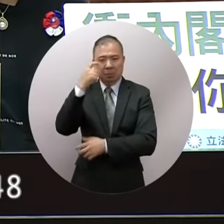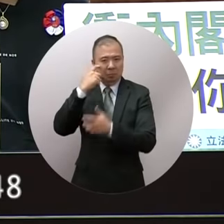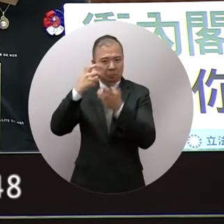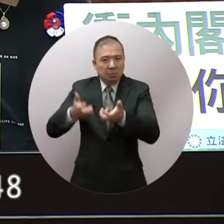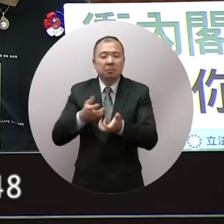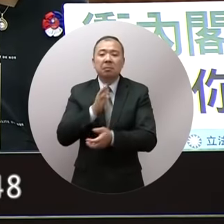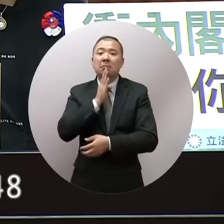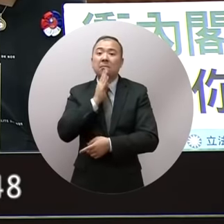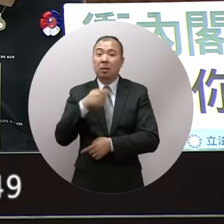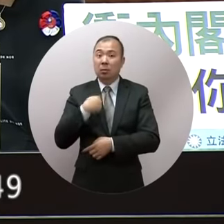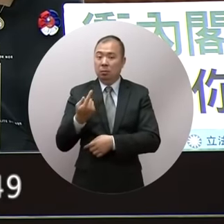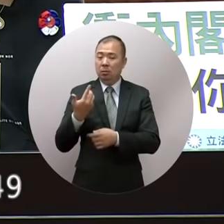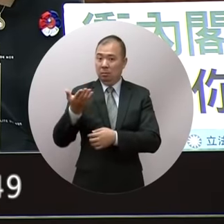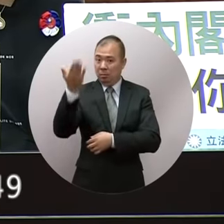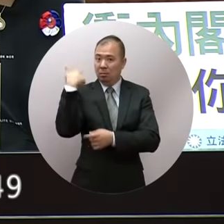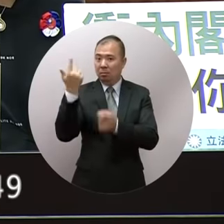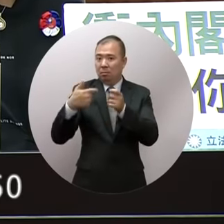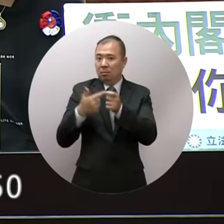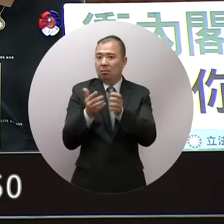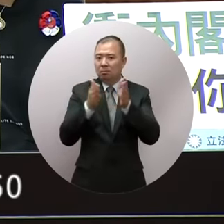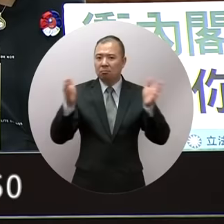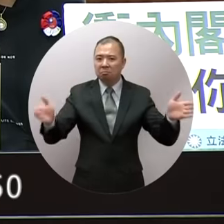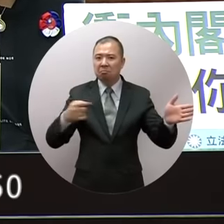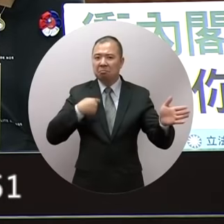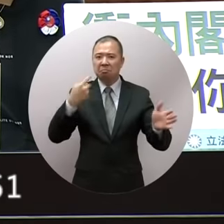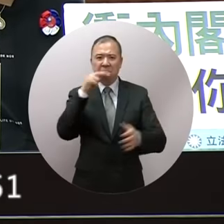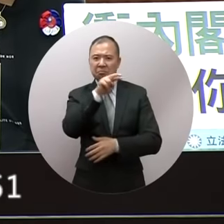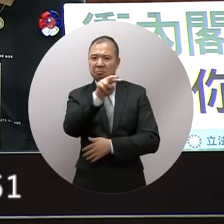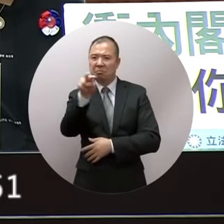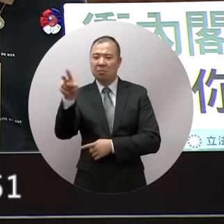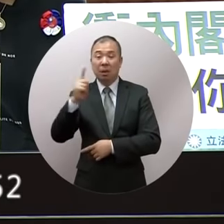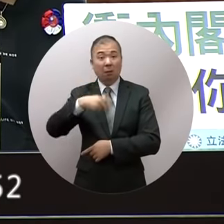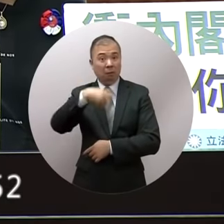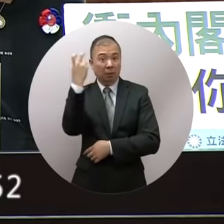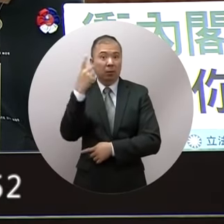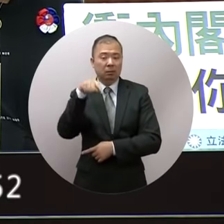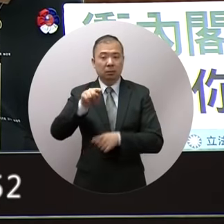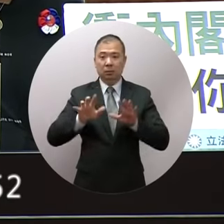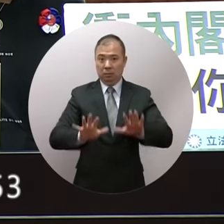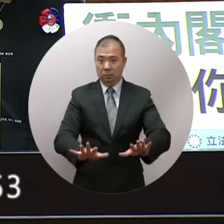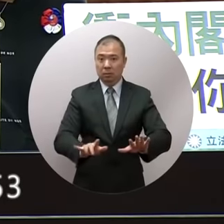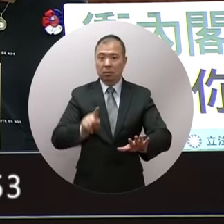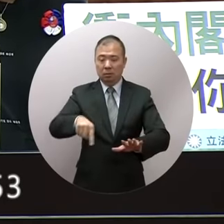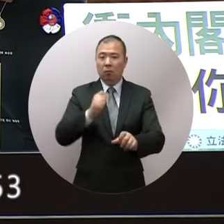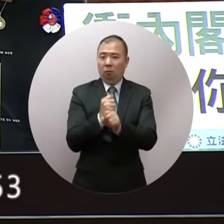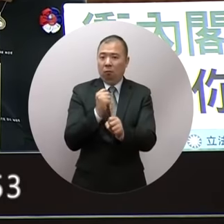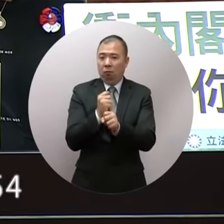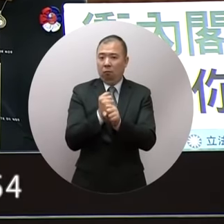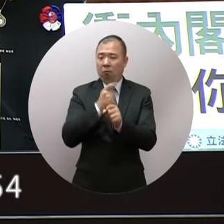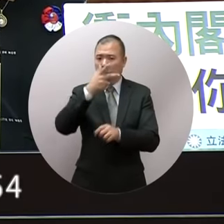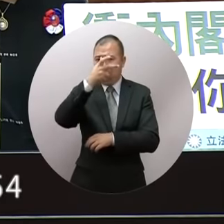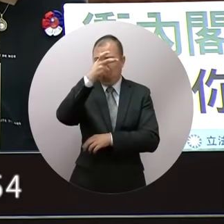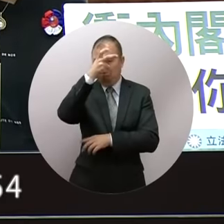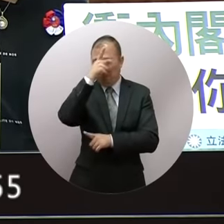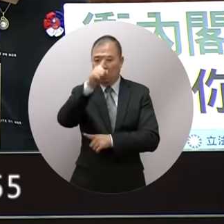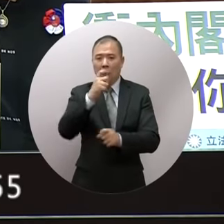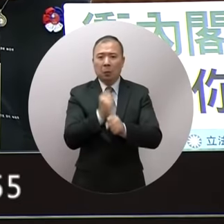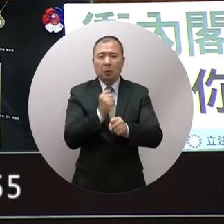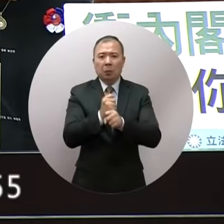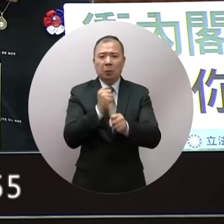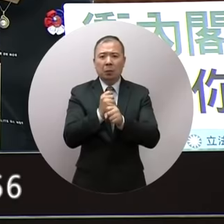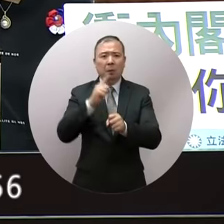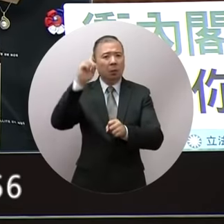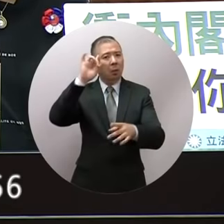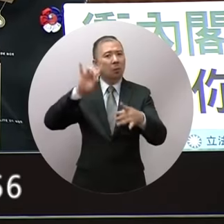我们过去六年，其实我们看到，其实现职的警消在任上死掉的啊，是在。没救了